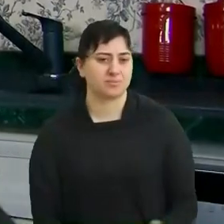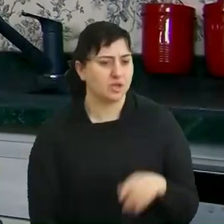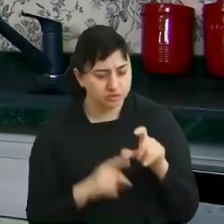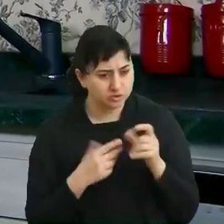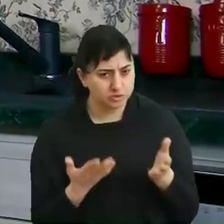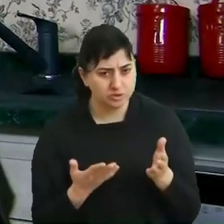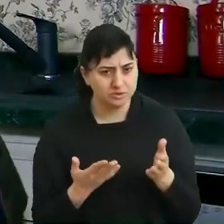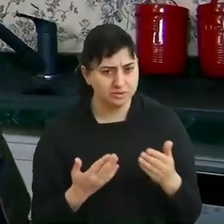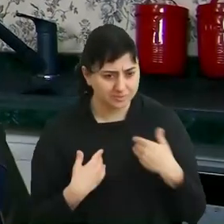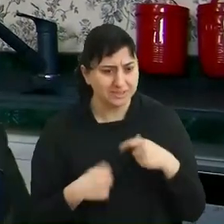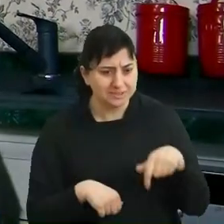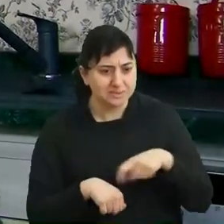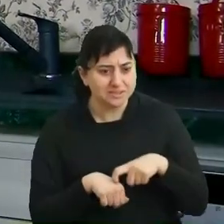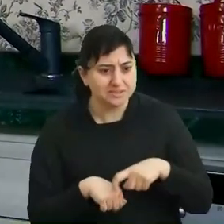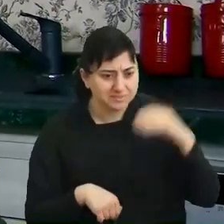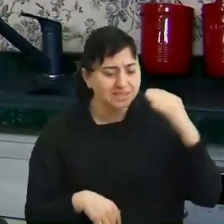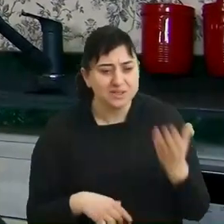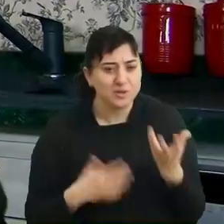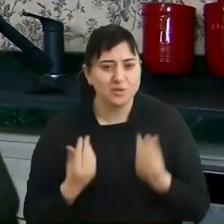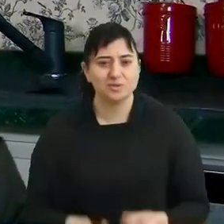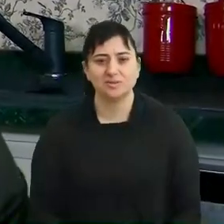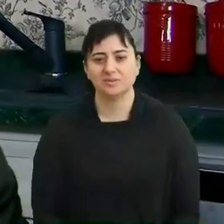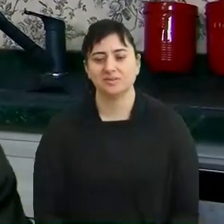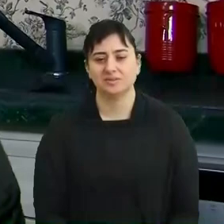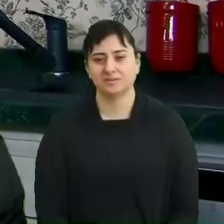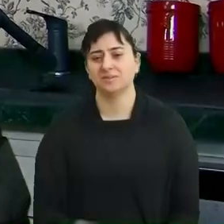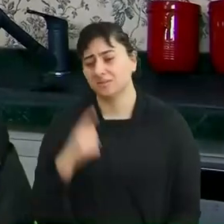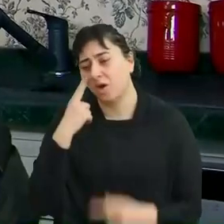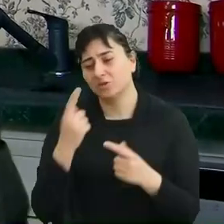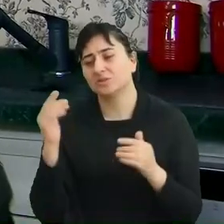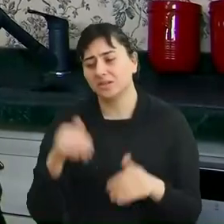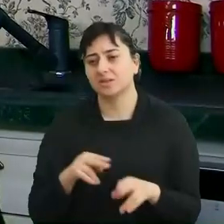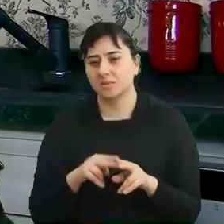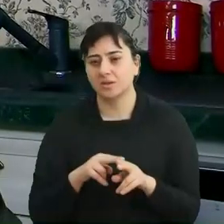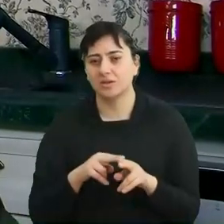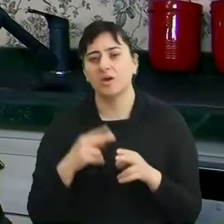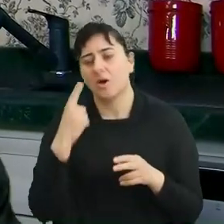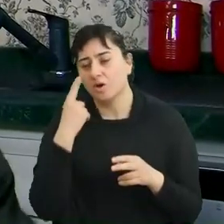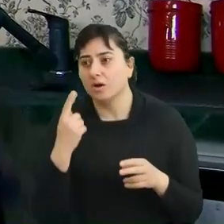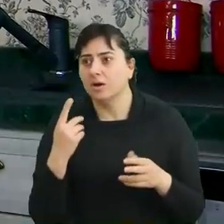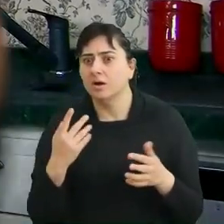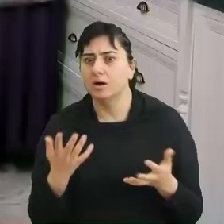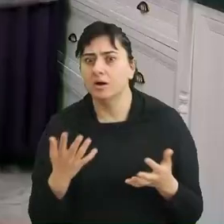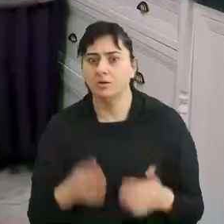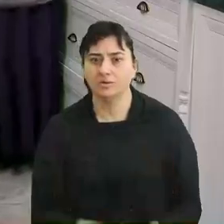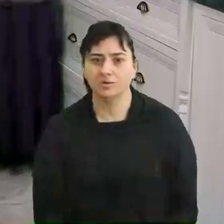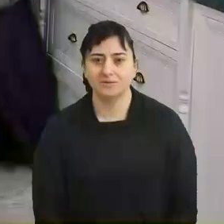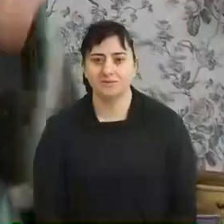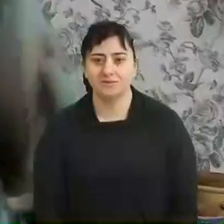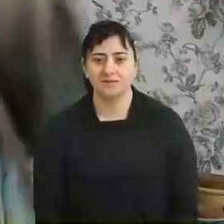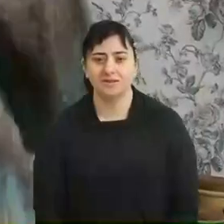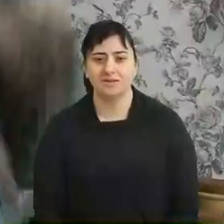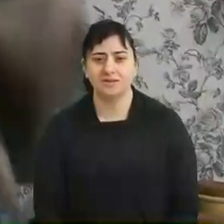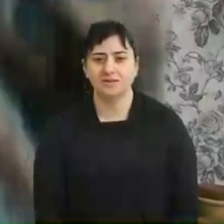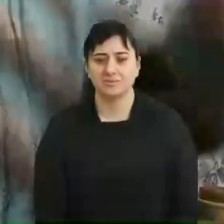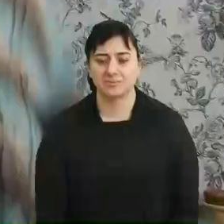Şükrü! Zaten kız ayrım ha. Bak ne oldu lan? Hoş geldin Kemal. Omzunun üzerinden hoş... şöyle bir bakıp önüne döndü. Sonra